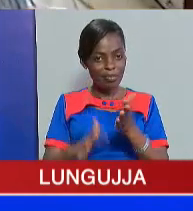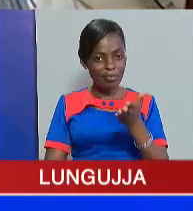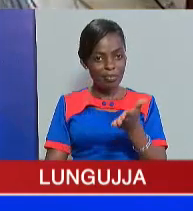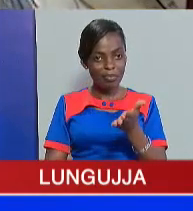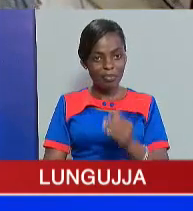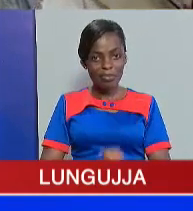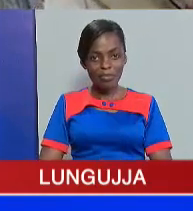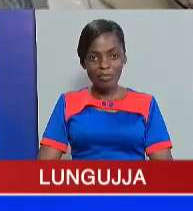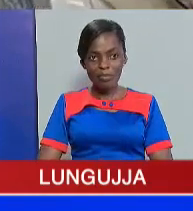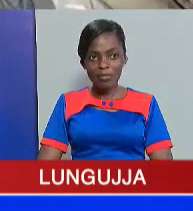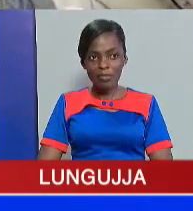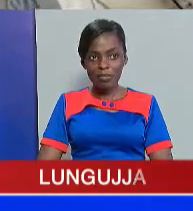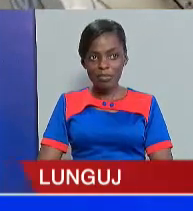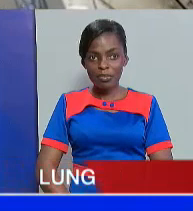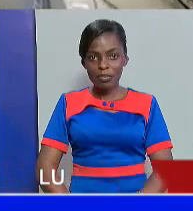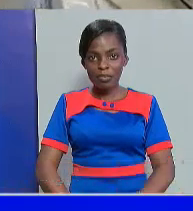obulokozi.